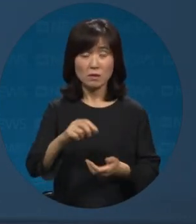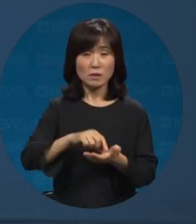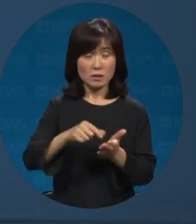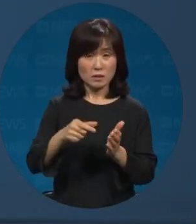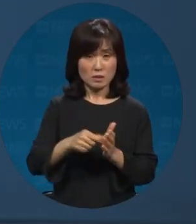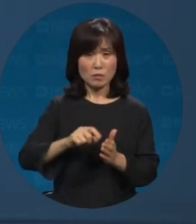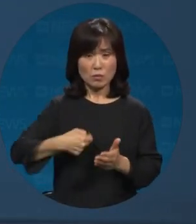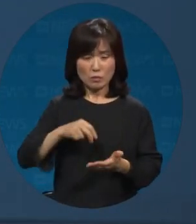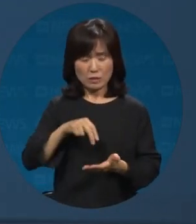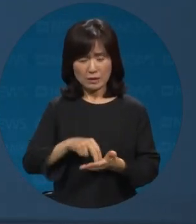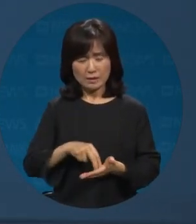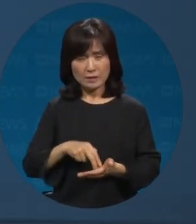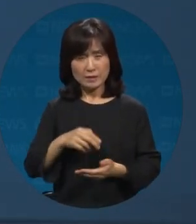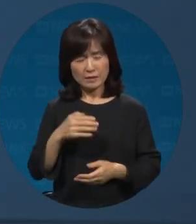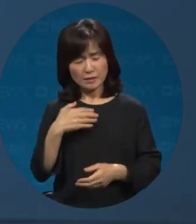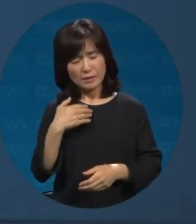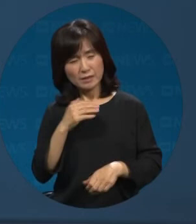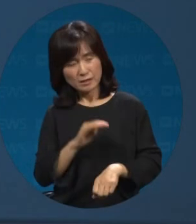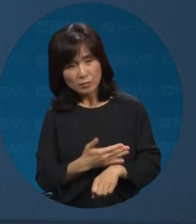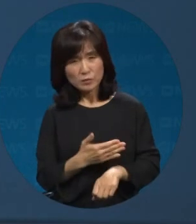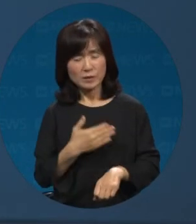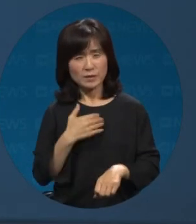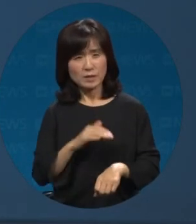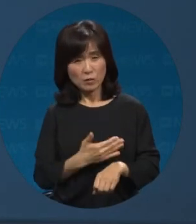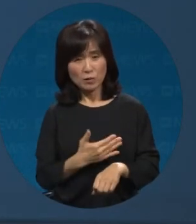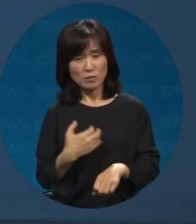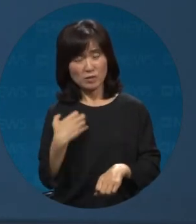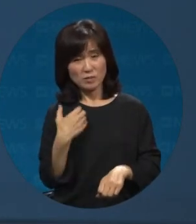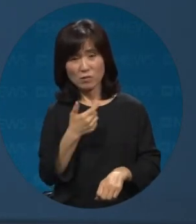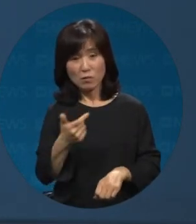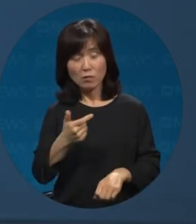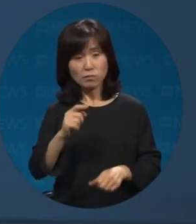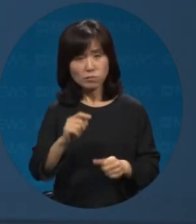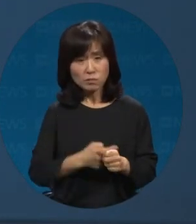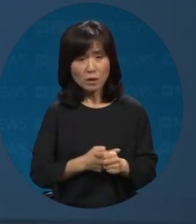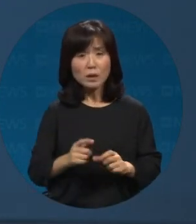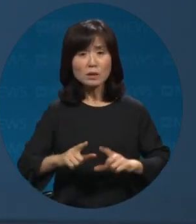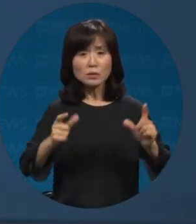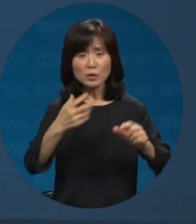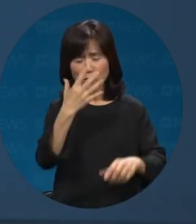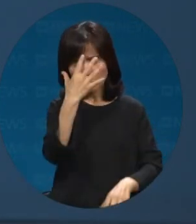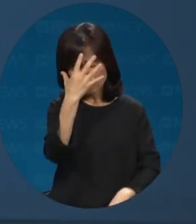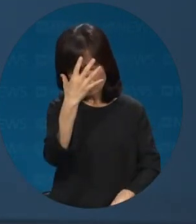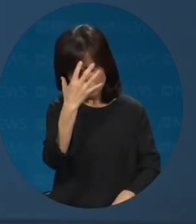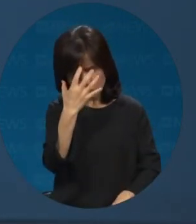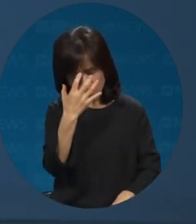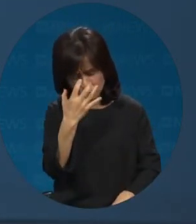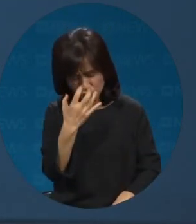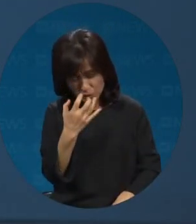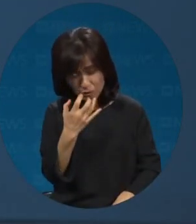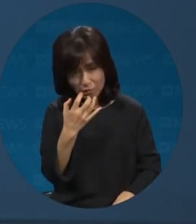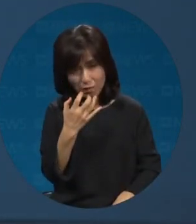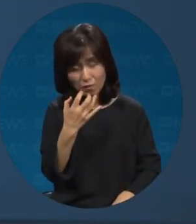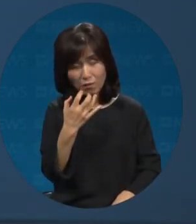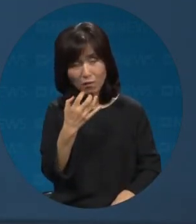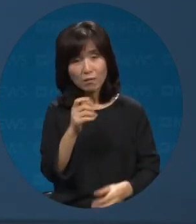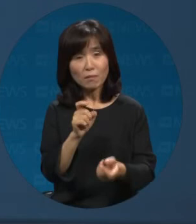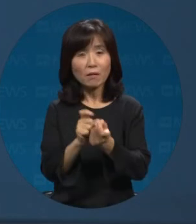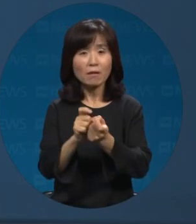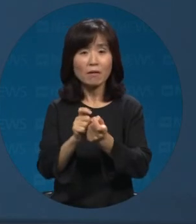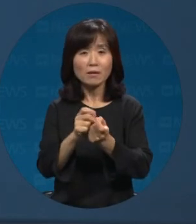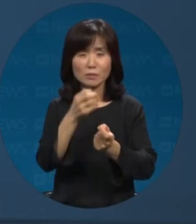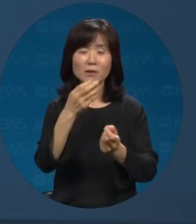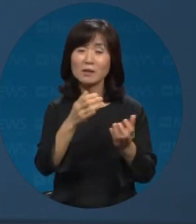본인 탓도 많이 하고 그것 때문에 이렇게 기후울이라는 거에 또 빠져서 힘들어하는 경우도 많죠 그래서